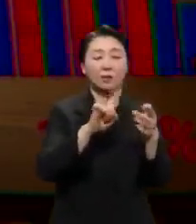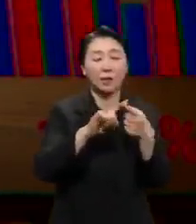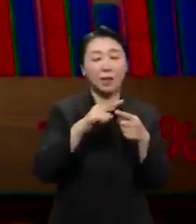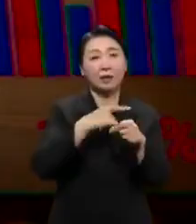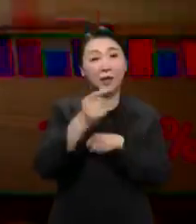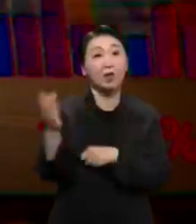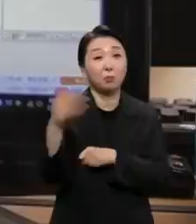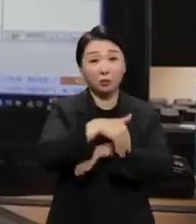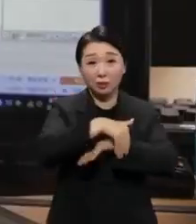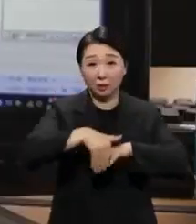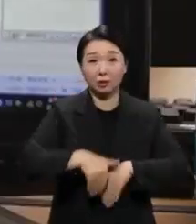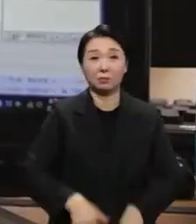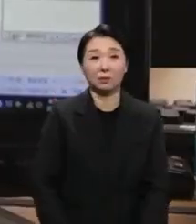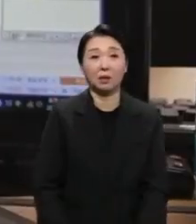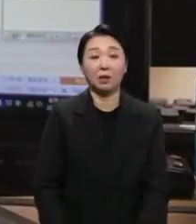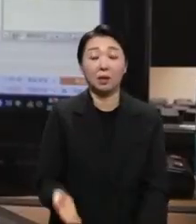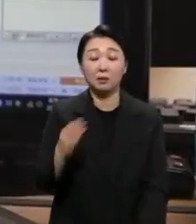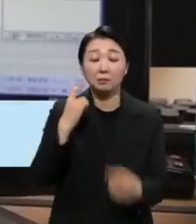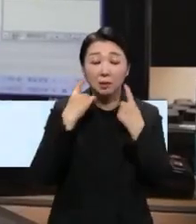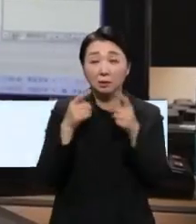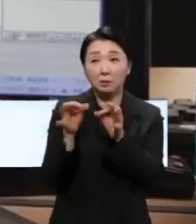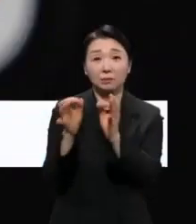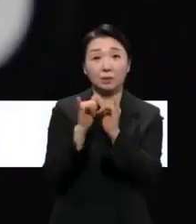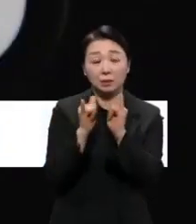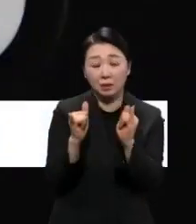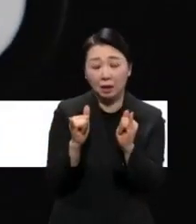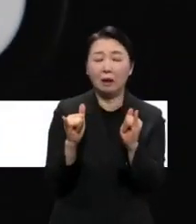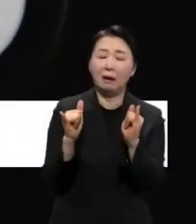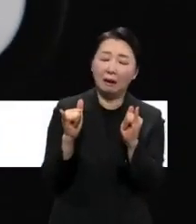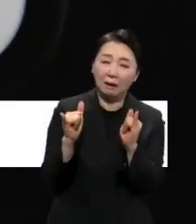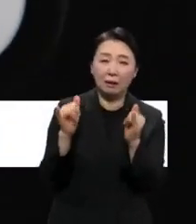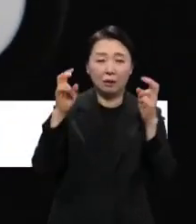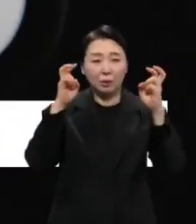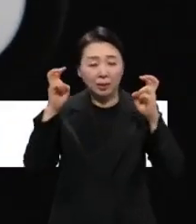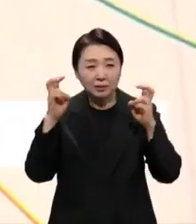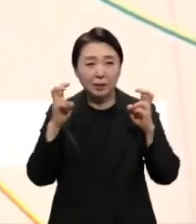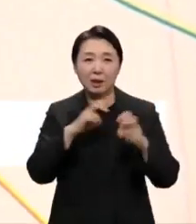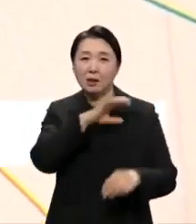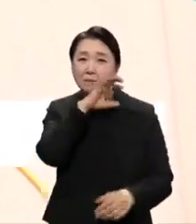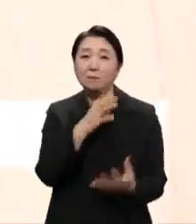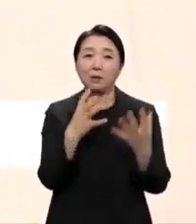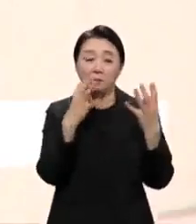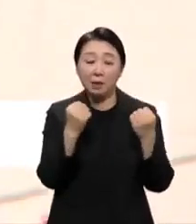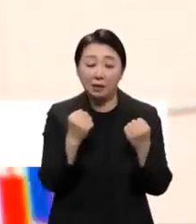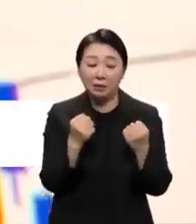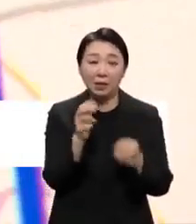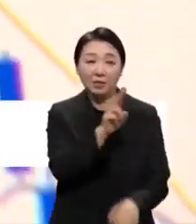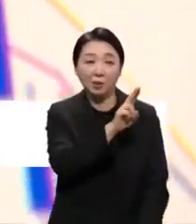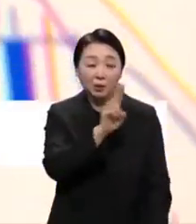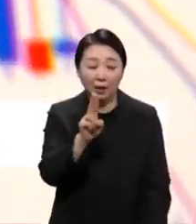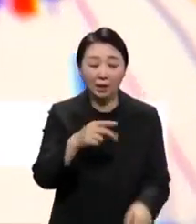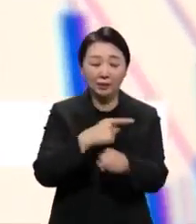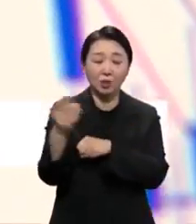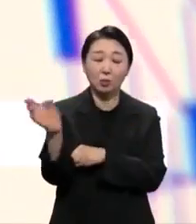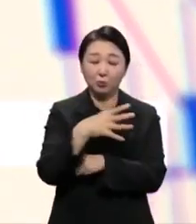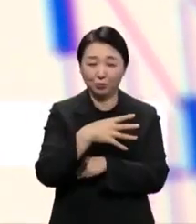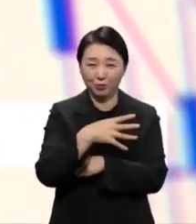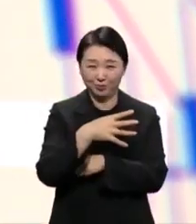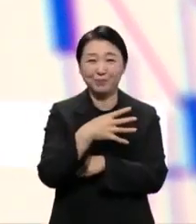예정이었습니다. 하지만 개인 투자자와 업계 반발이 거세지자 여야는 내년부터 시행하기로